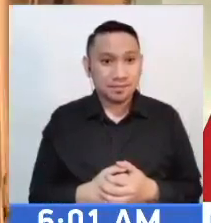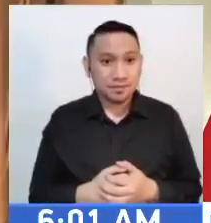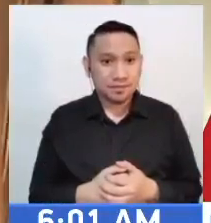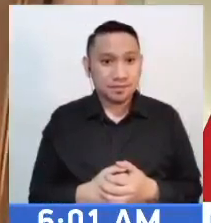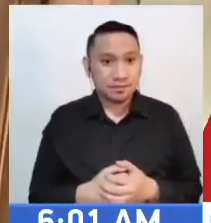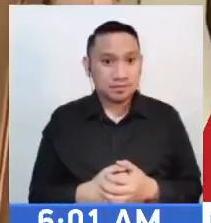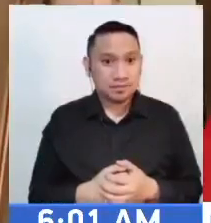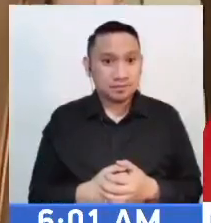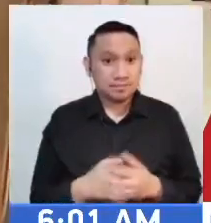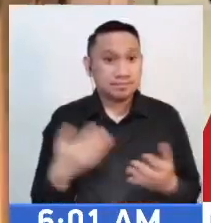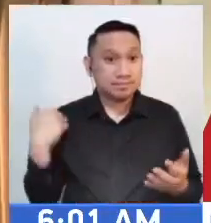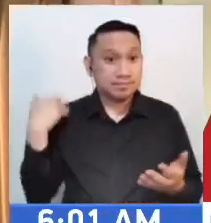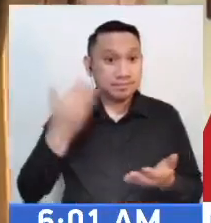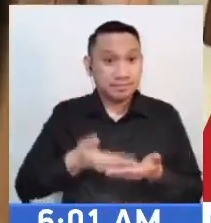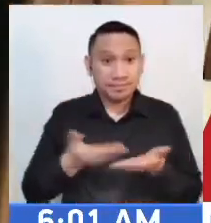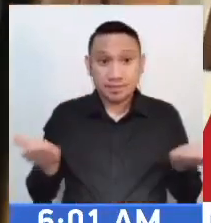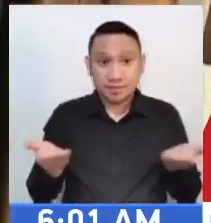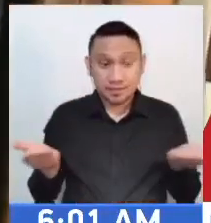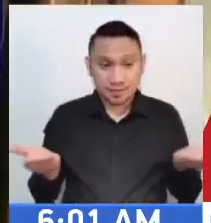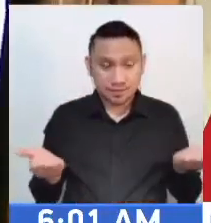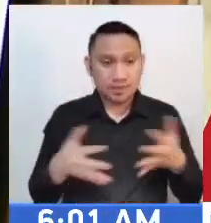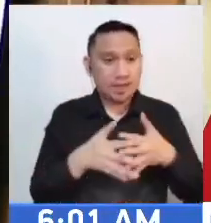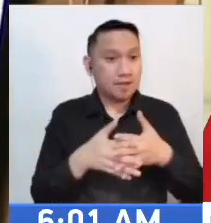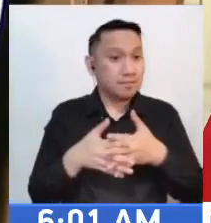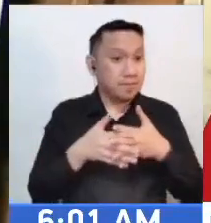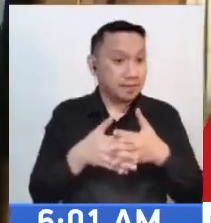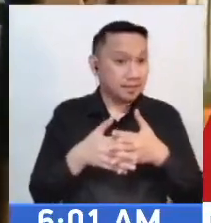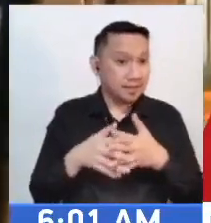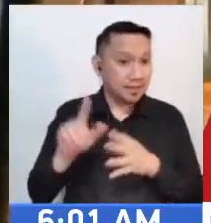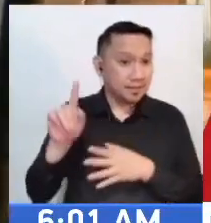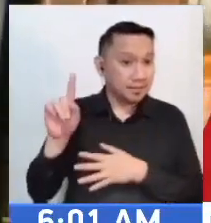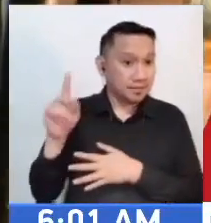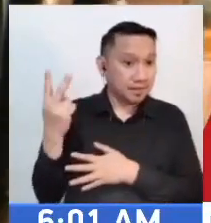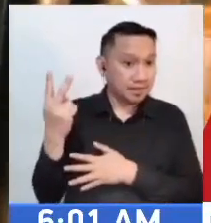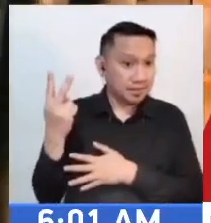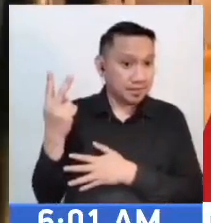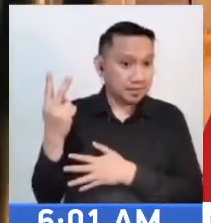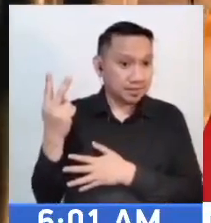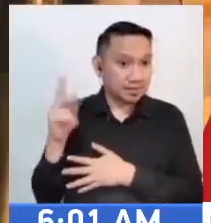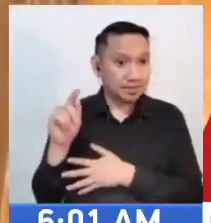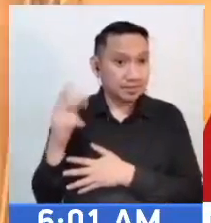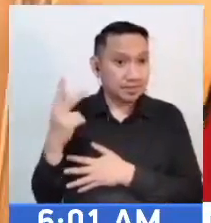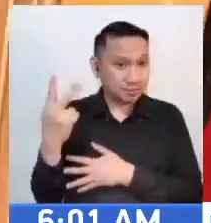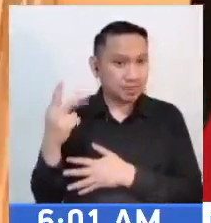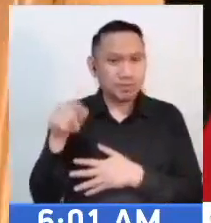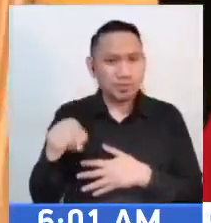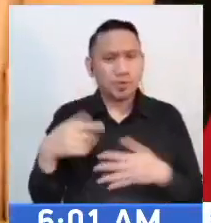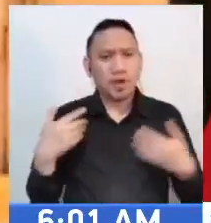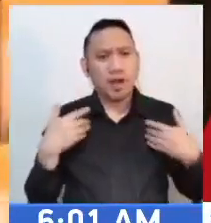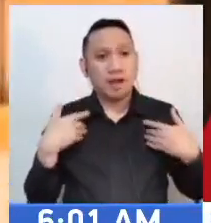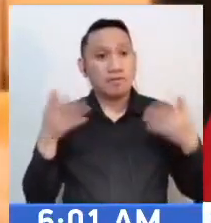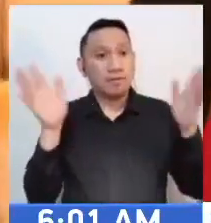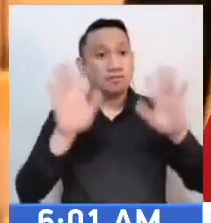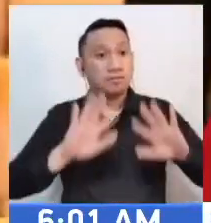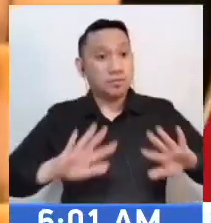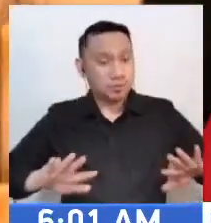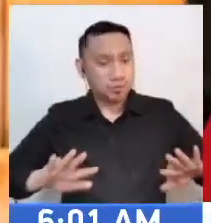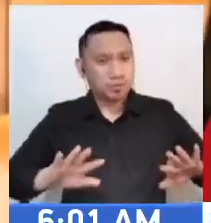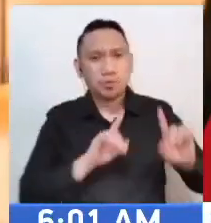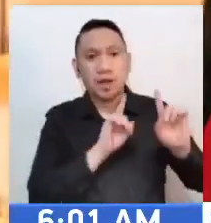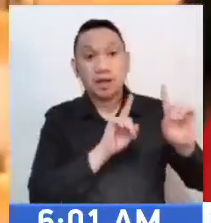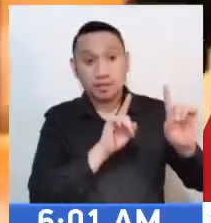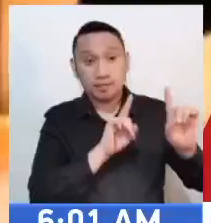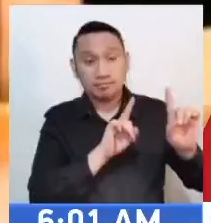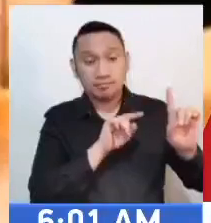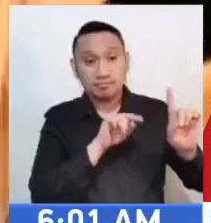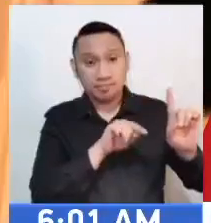Nakarating na sa bansa si U.S. Vice President Kamala Harris matapos dumalo sa Asia-Pacific Economic Cooperation Economic Leaders